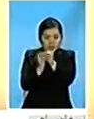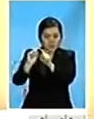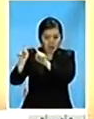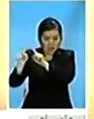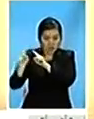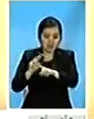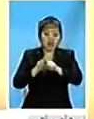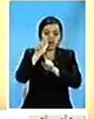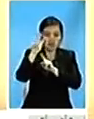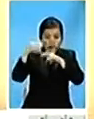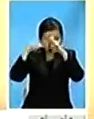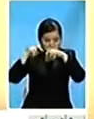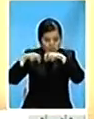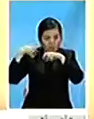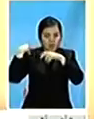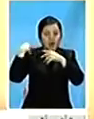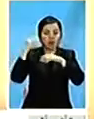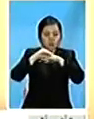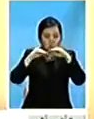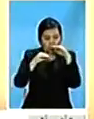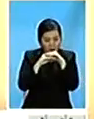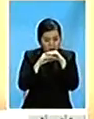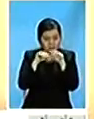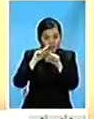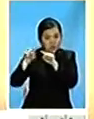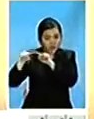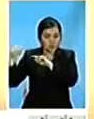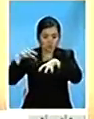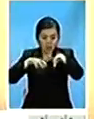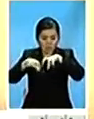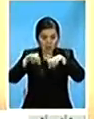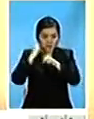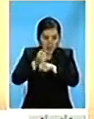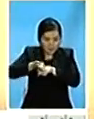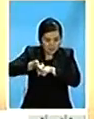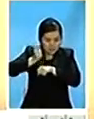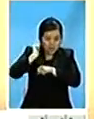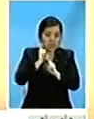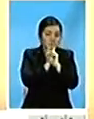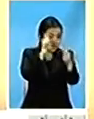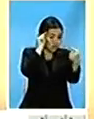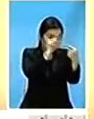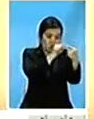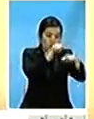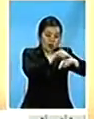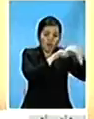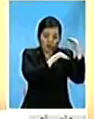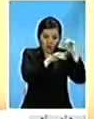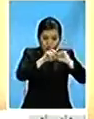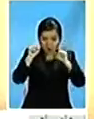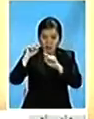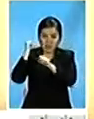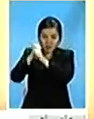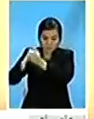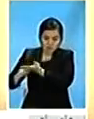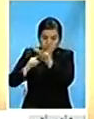3. โครงการหรือรายการที่มีผลการดำเนินงานล่าช้ากว่าแผนที่กำหนดไว้และคาดว่า